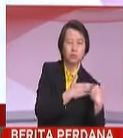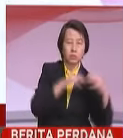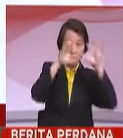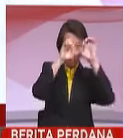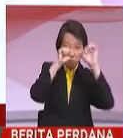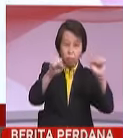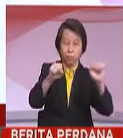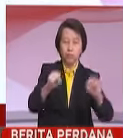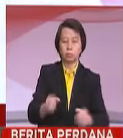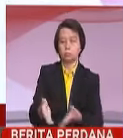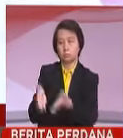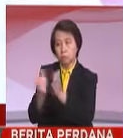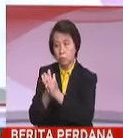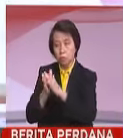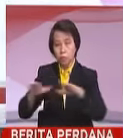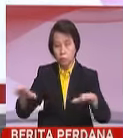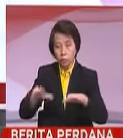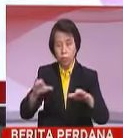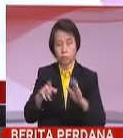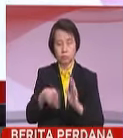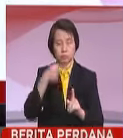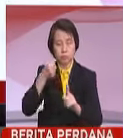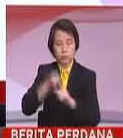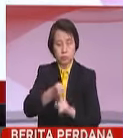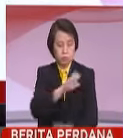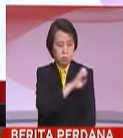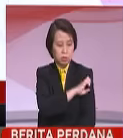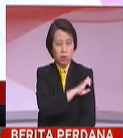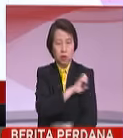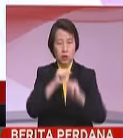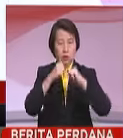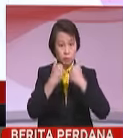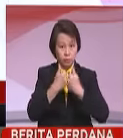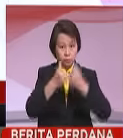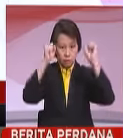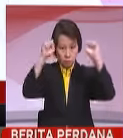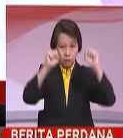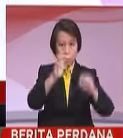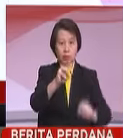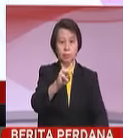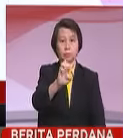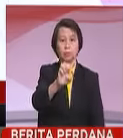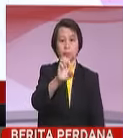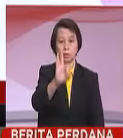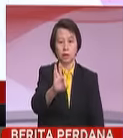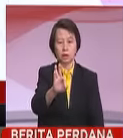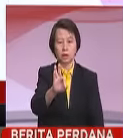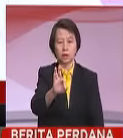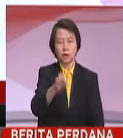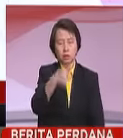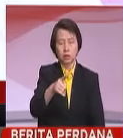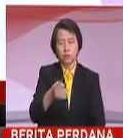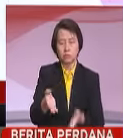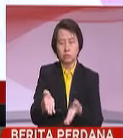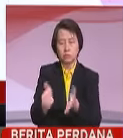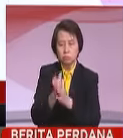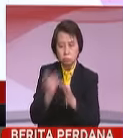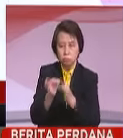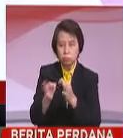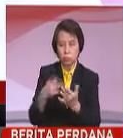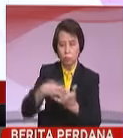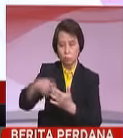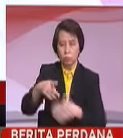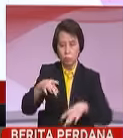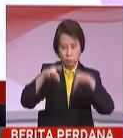majikan. Saranan dibuat Pengarah Eksekutif Persekutuan Majikan Malaysia MEF, Datuk Samsudin Bardan yang mengulas pelaksanaan